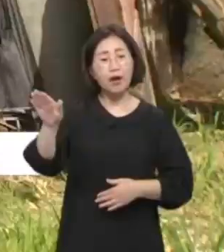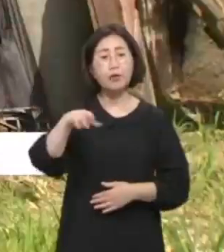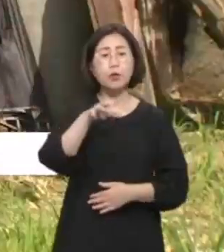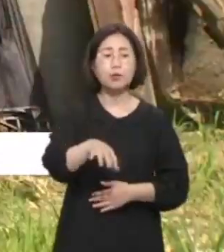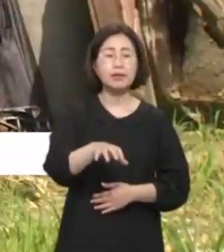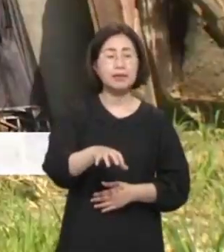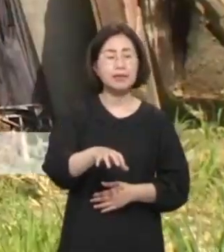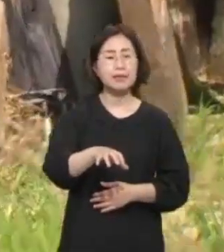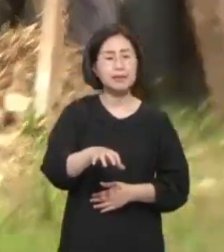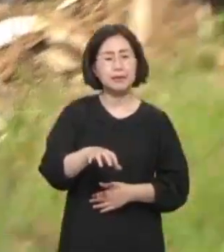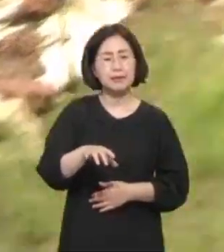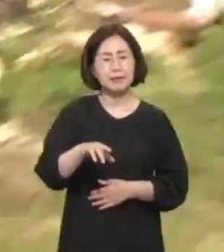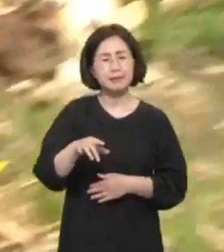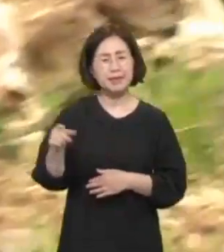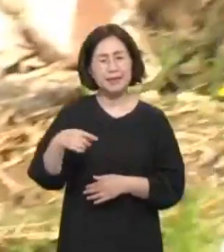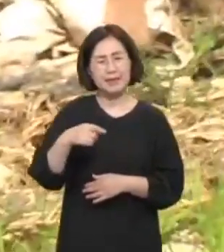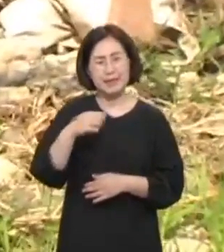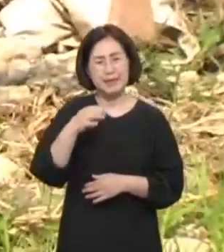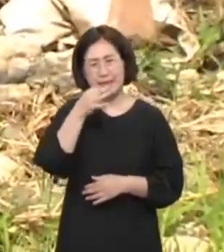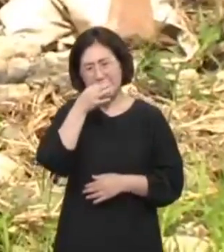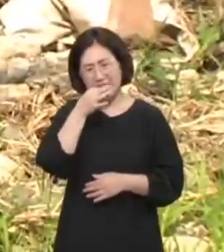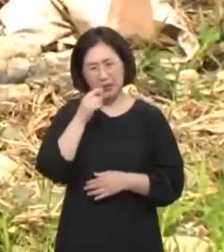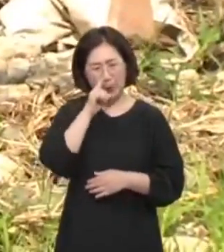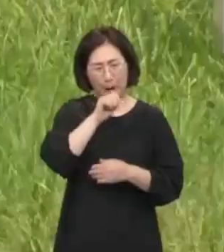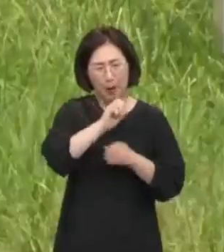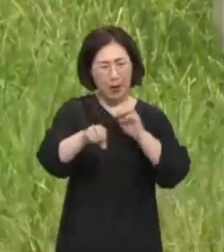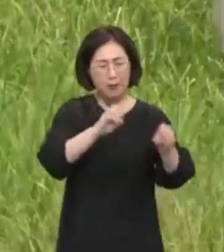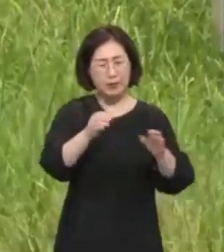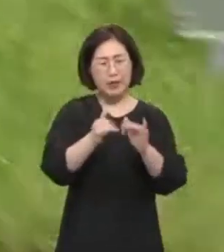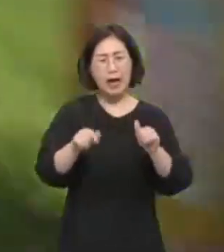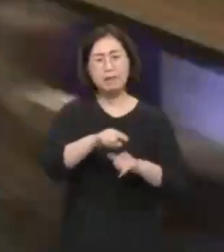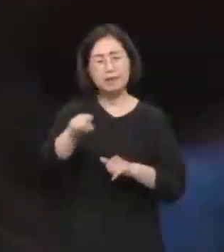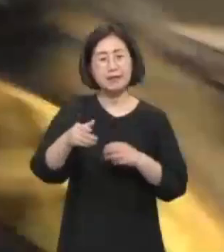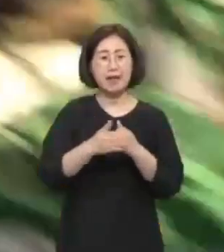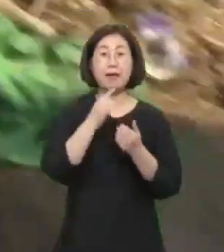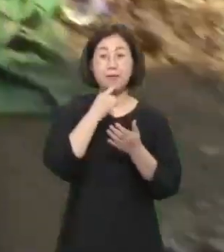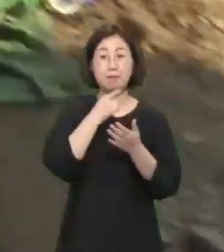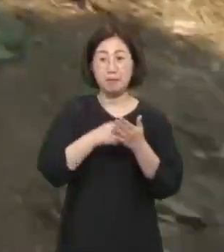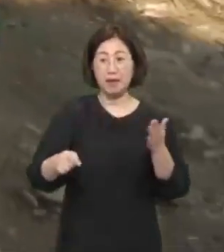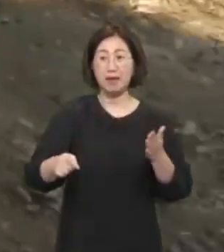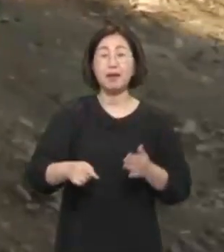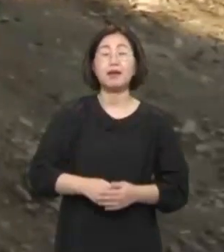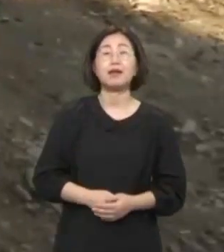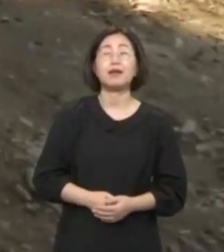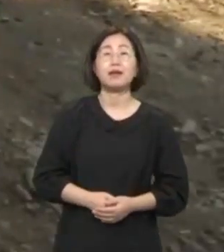이기적인 일부 이용자 때문에 몸살을 앓고 있습니다. TJB 양정진입니다.